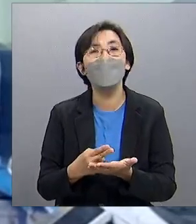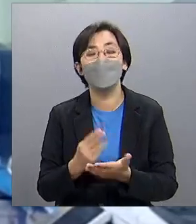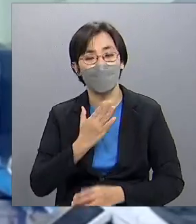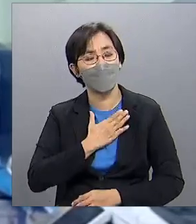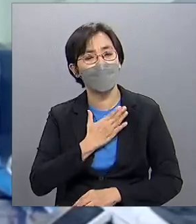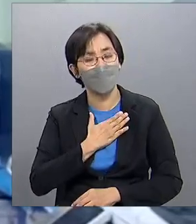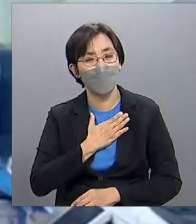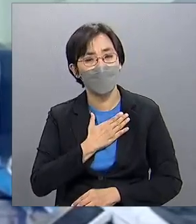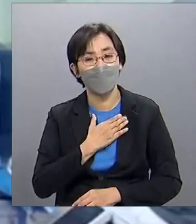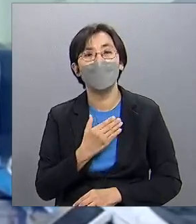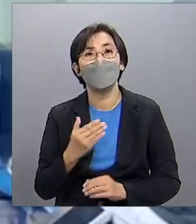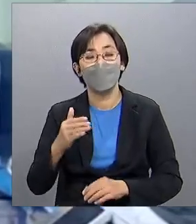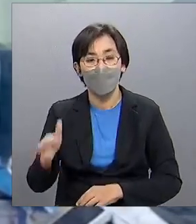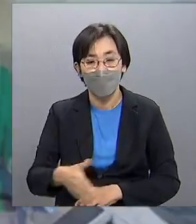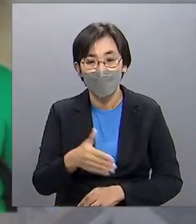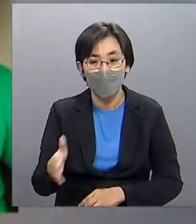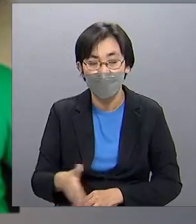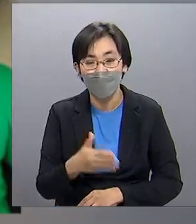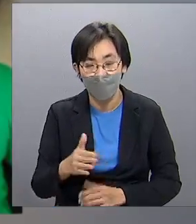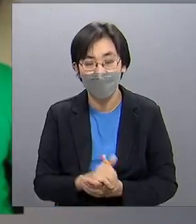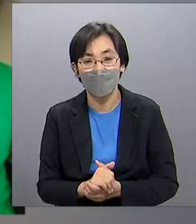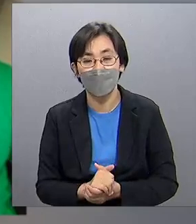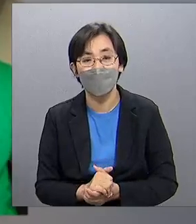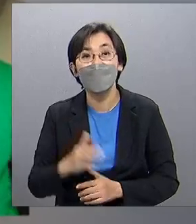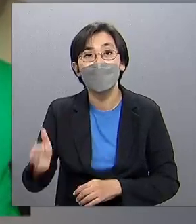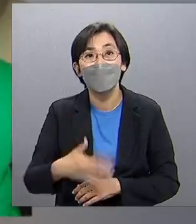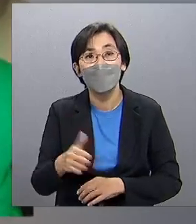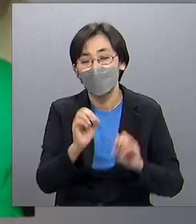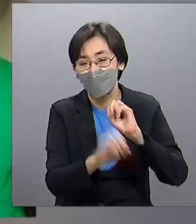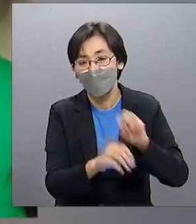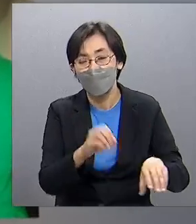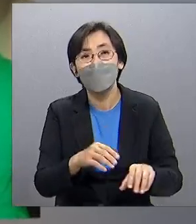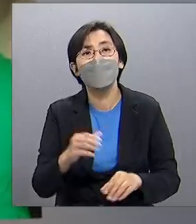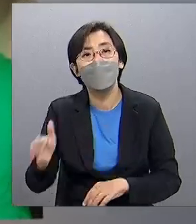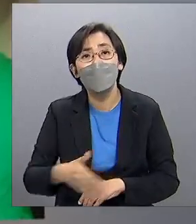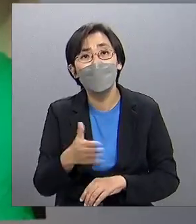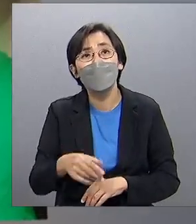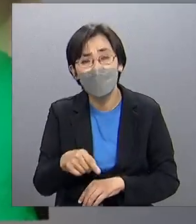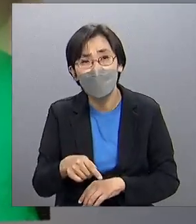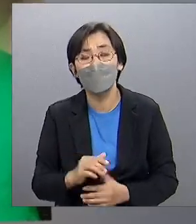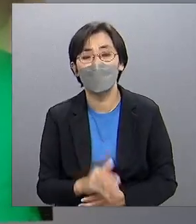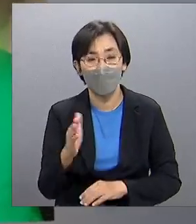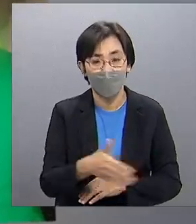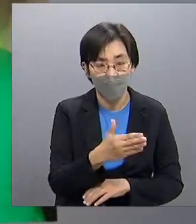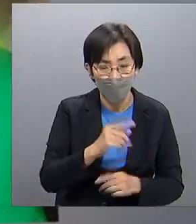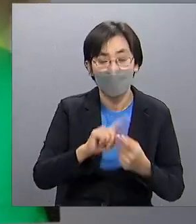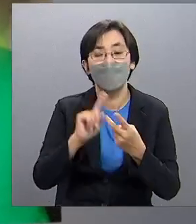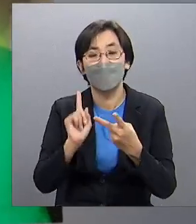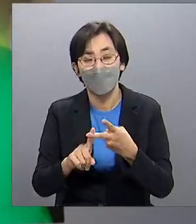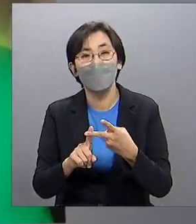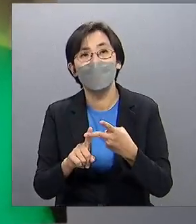ไม้กวาดดอกหญ้าที่เป็นไม้กวาดที่ไม่ใช้แล้วสาเหตุที่เรานำ2ตัวนี้มาเป็นพวงกุญแจ